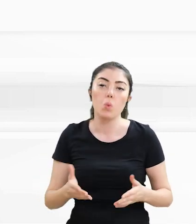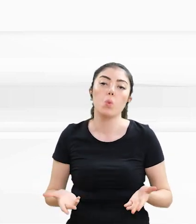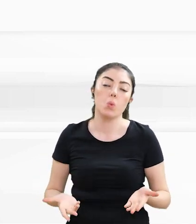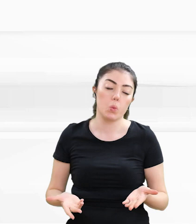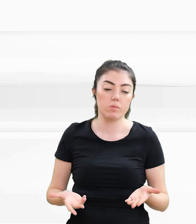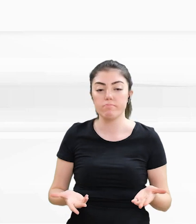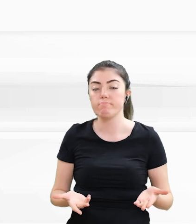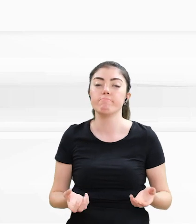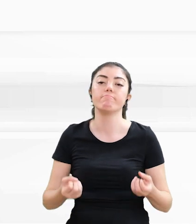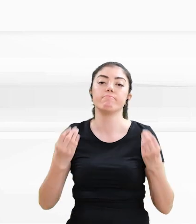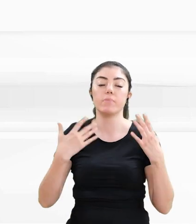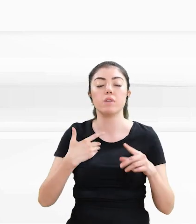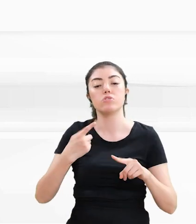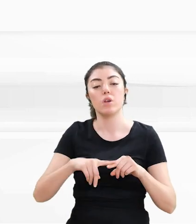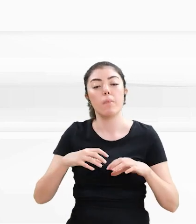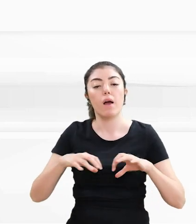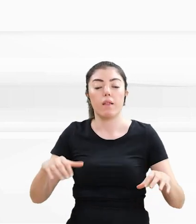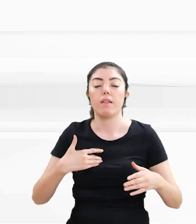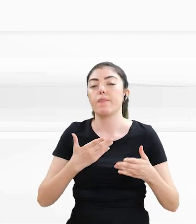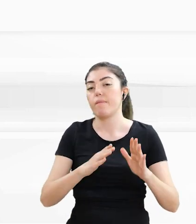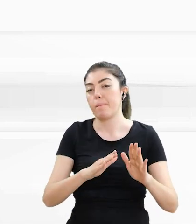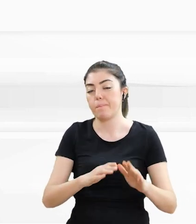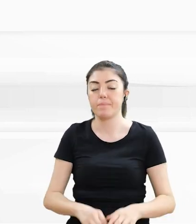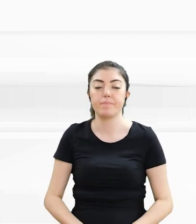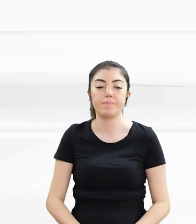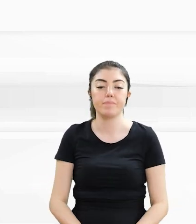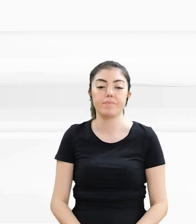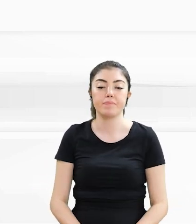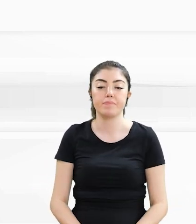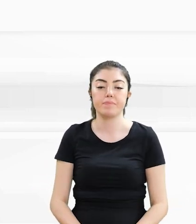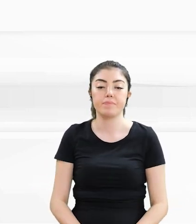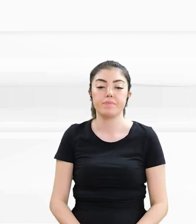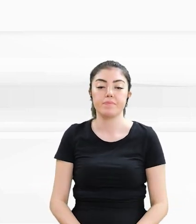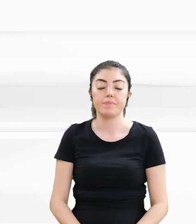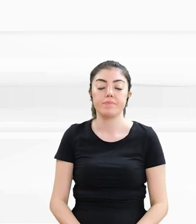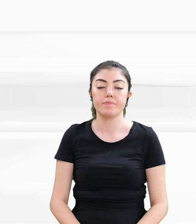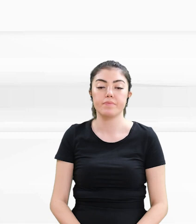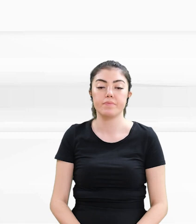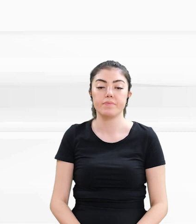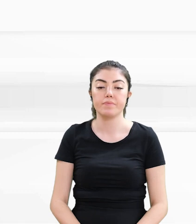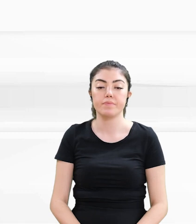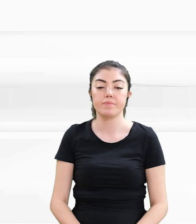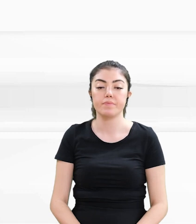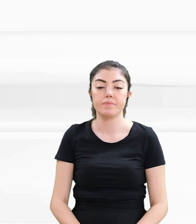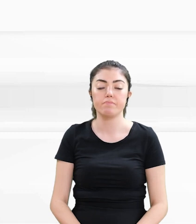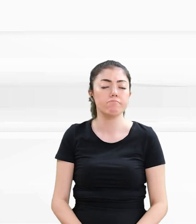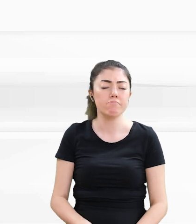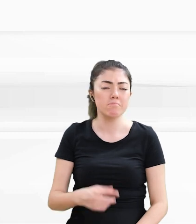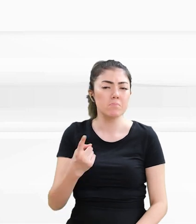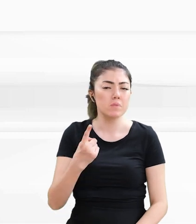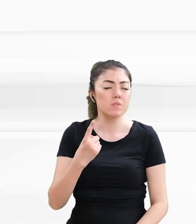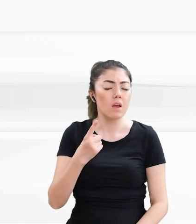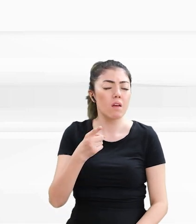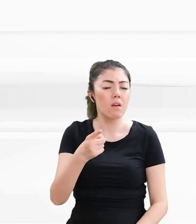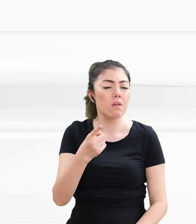hayır bunları göremiyoruz Öyleyse çarpanlarına ayırma ya devam edeceğiz ilk sıra -2 eksi artı Yakar'ın bana